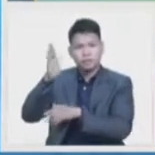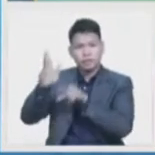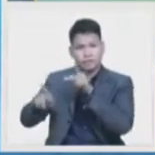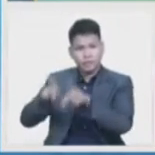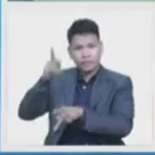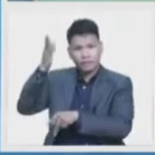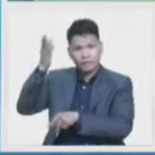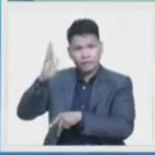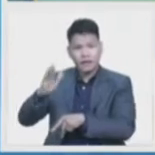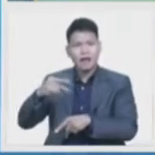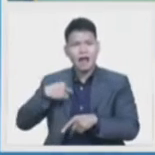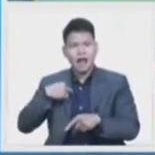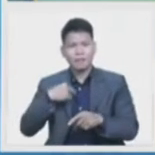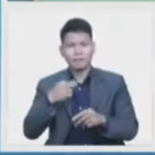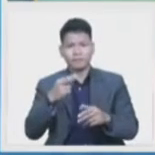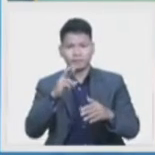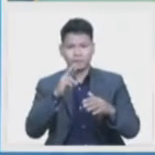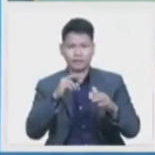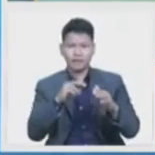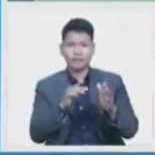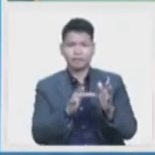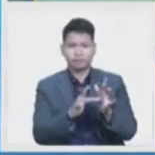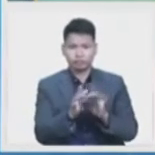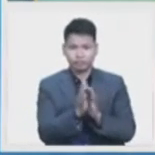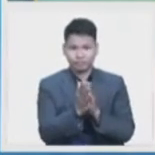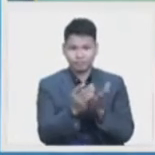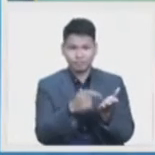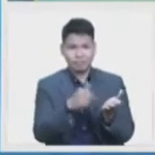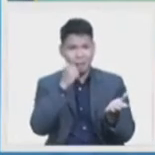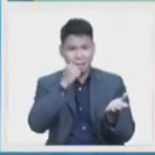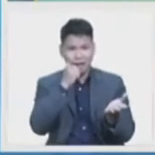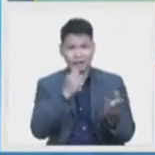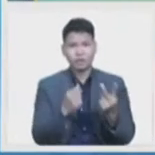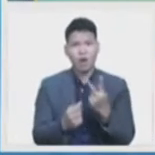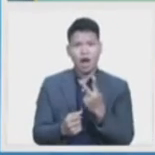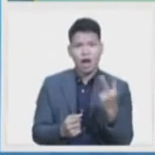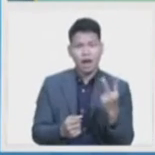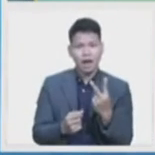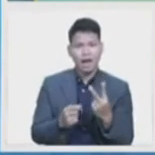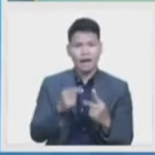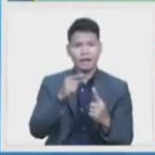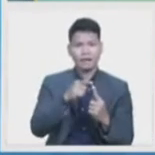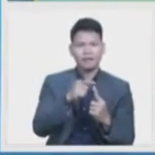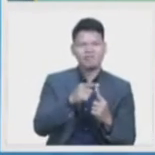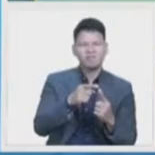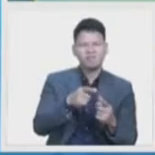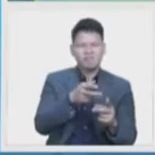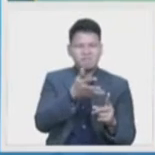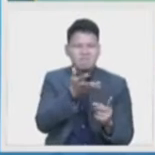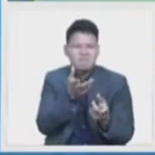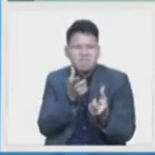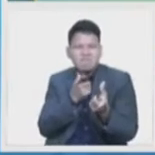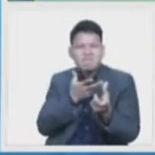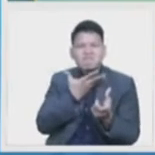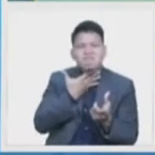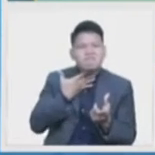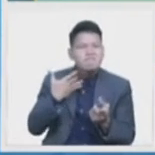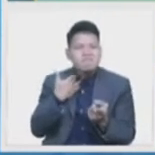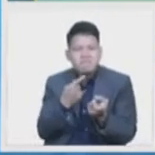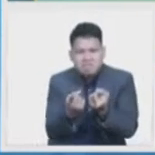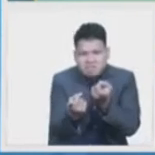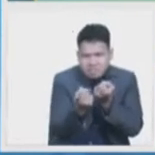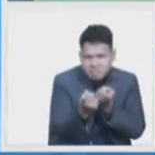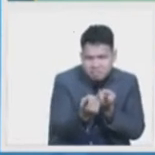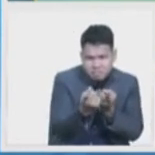sa balaan nga kasulatan, the harlot woman and the pure woman. Ang harlot